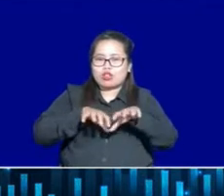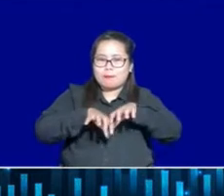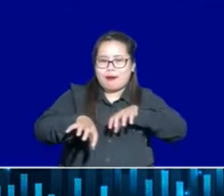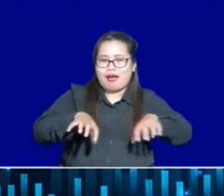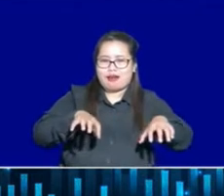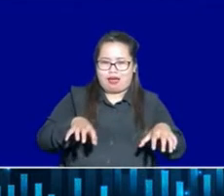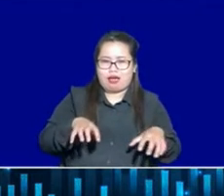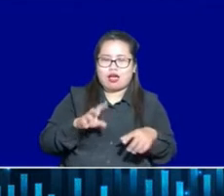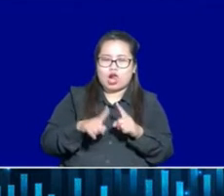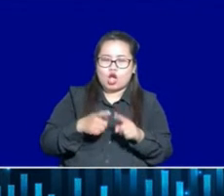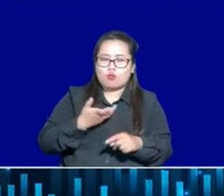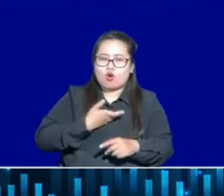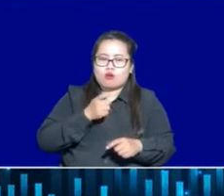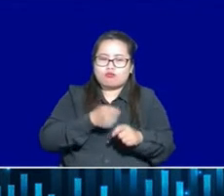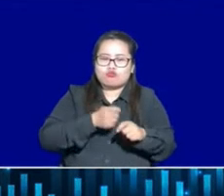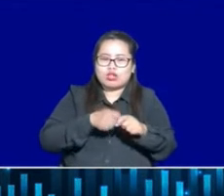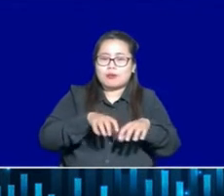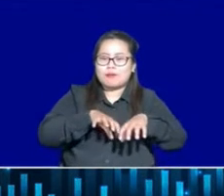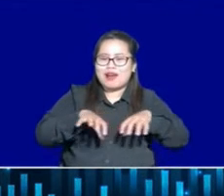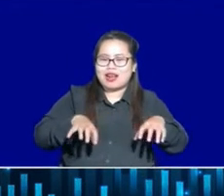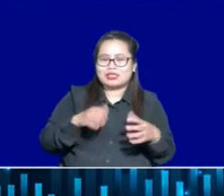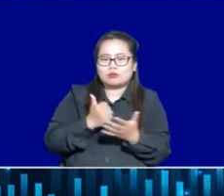itu, selamanya pertanyaannya